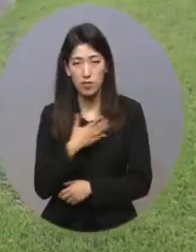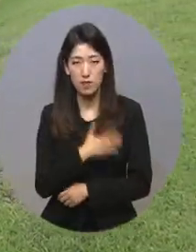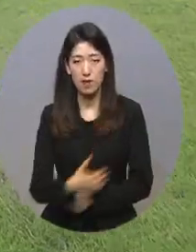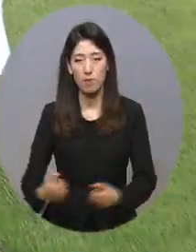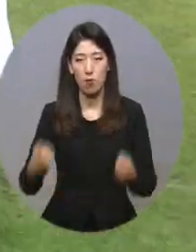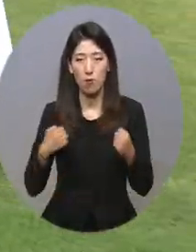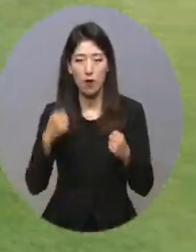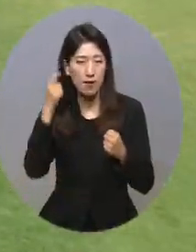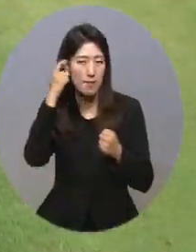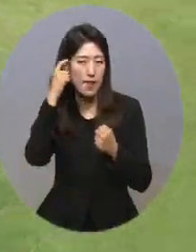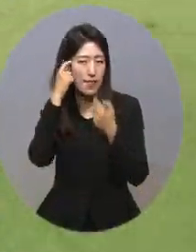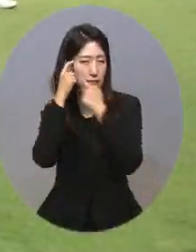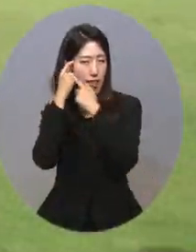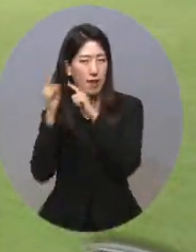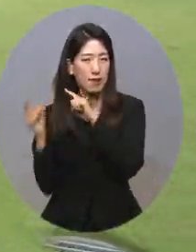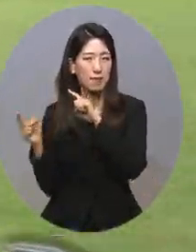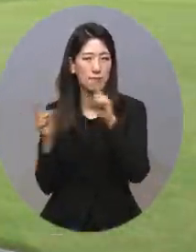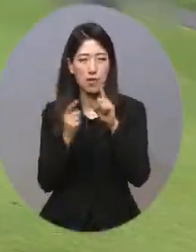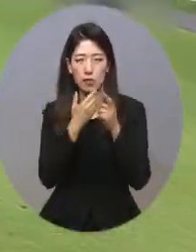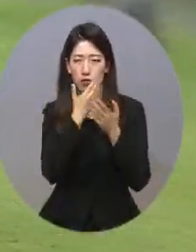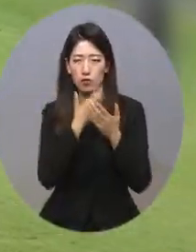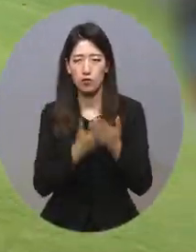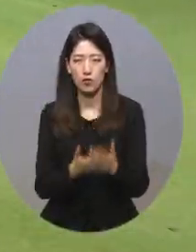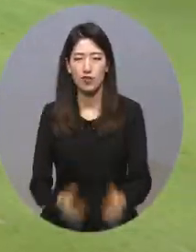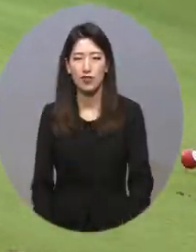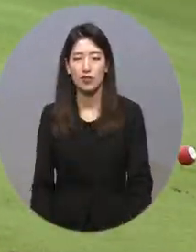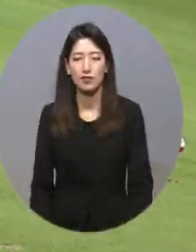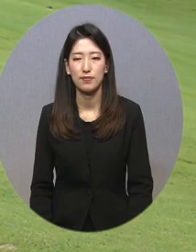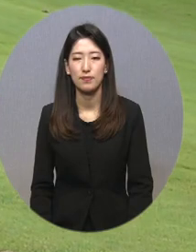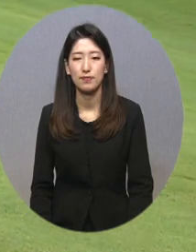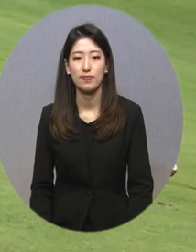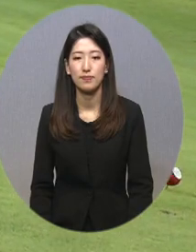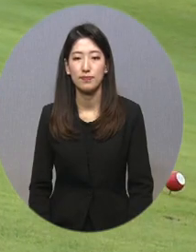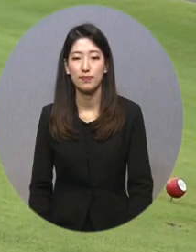체력이지만 멘탈이니까 그치. 끌어올려야 되겠다.